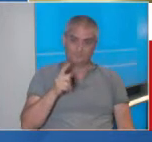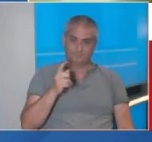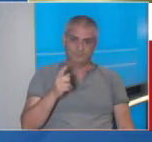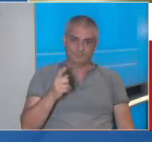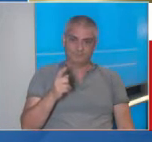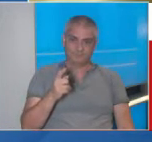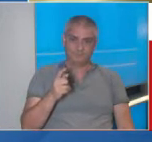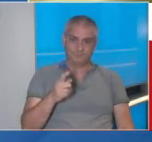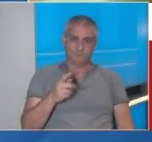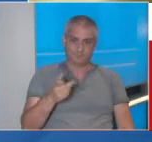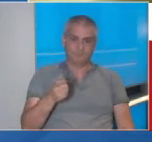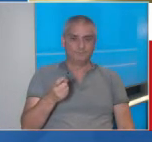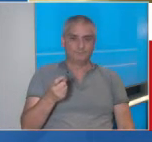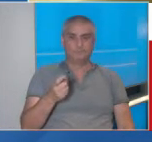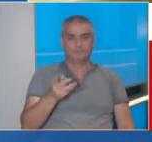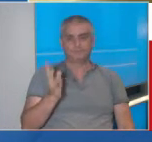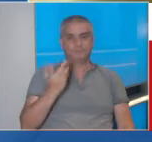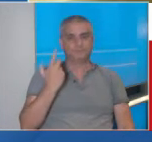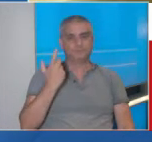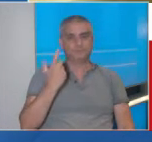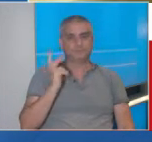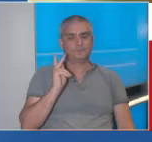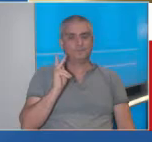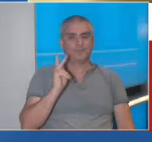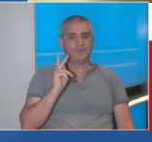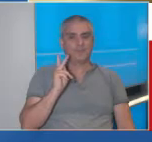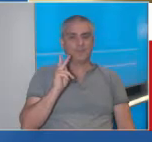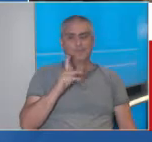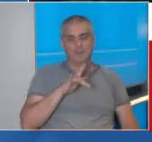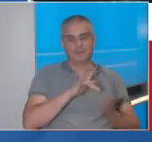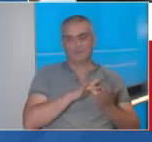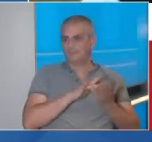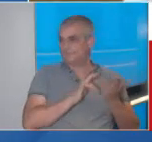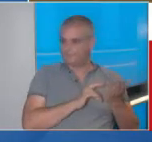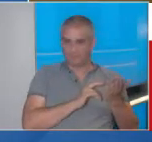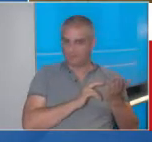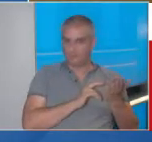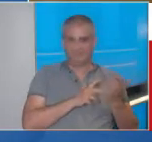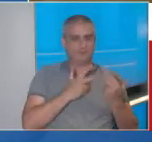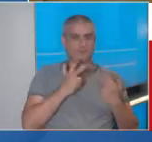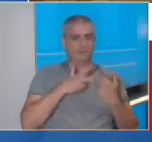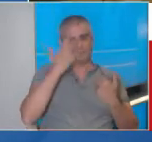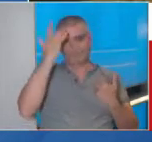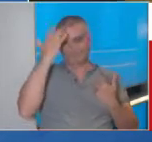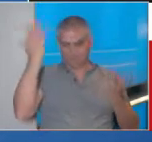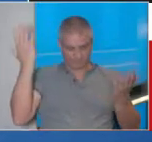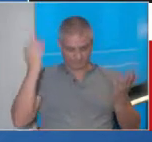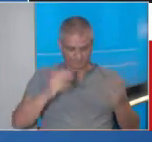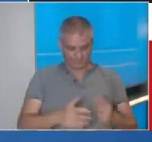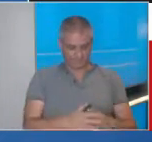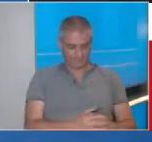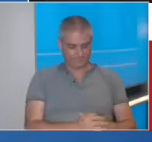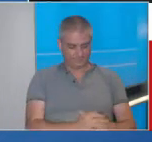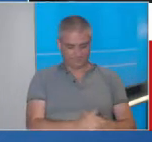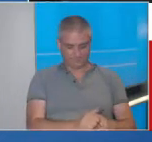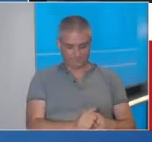שהיה בן הזוג של א' קוף, של אולה קרבצ'נקו, נמצא כקרוב בדמיון, בוא נאמר. כן. כך,